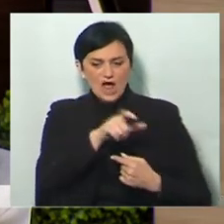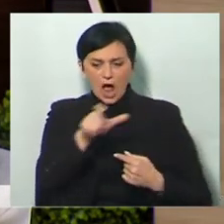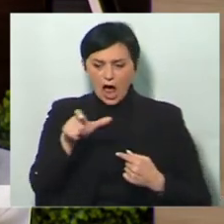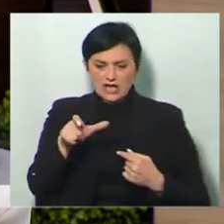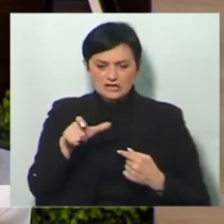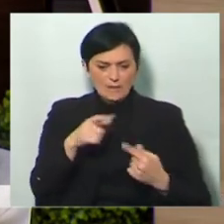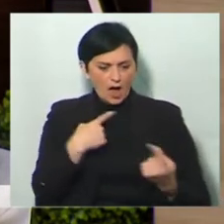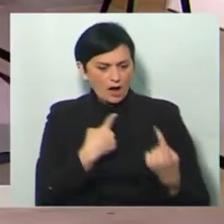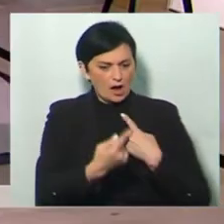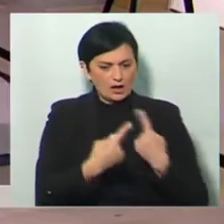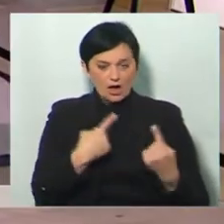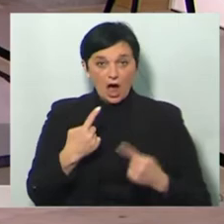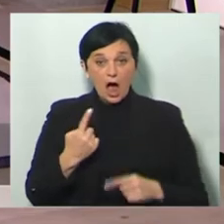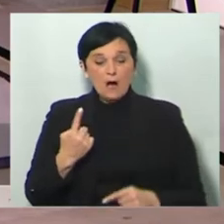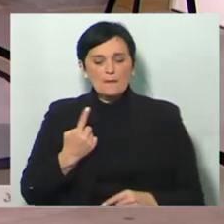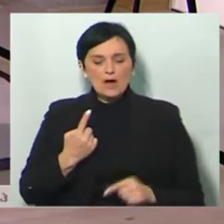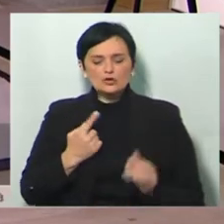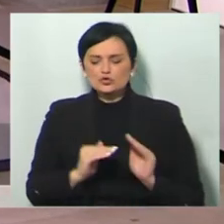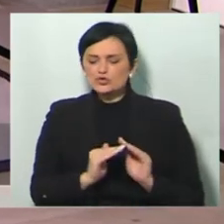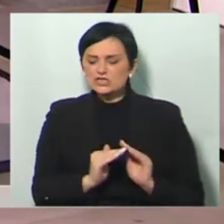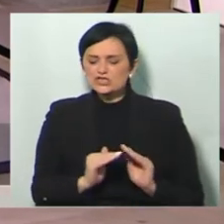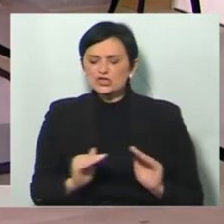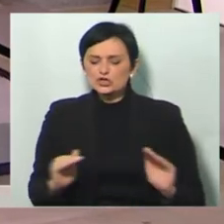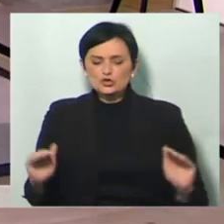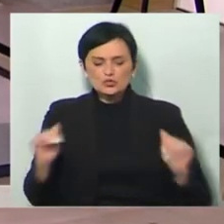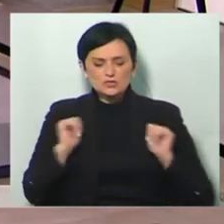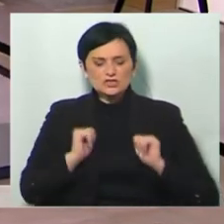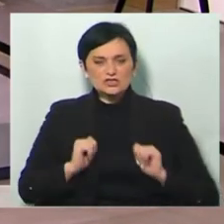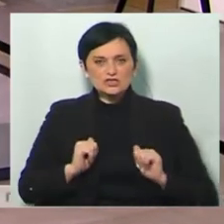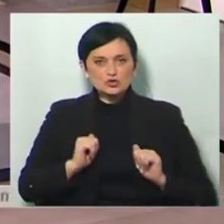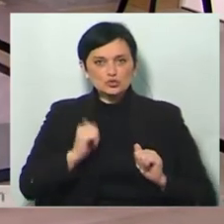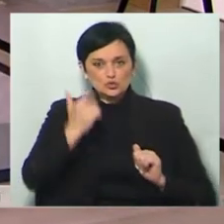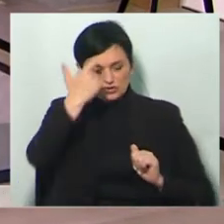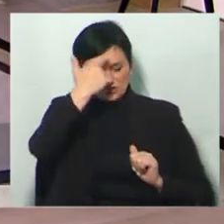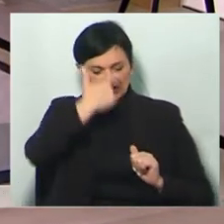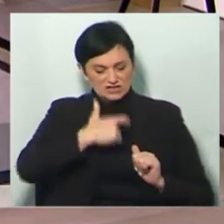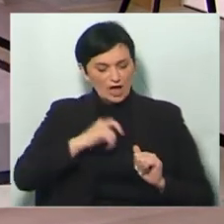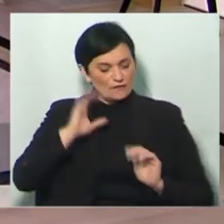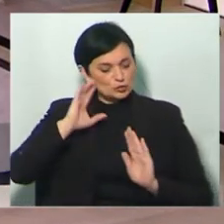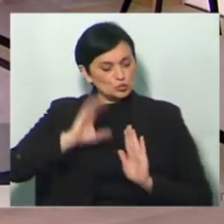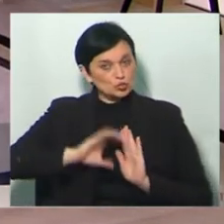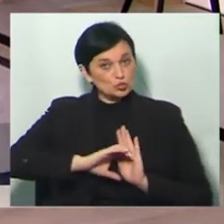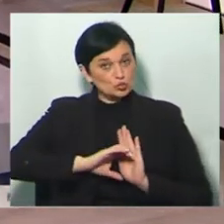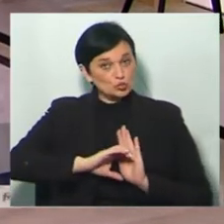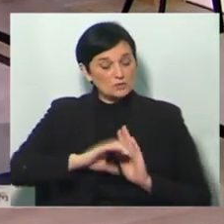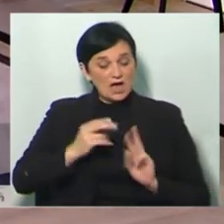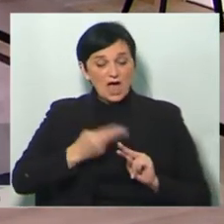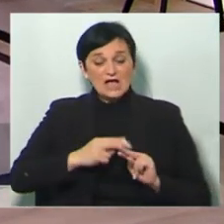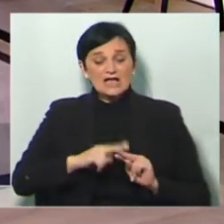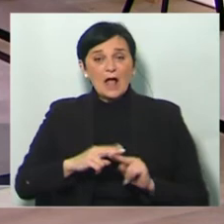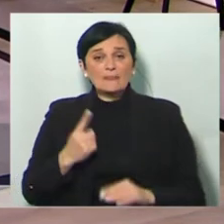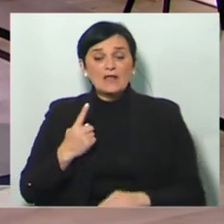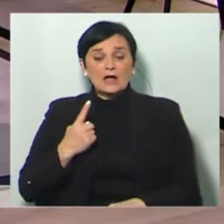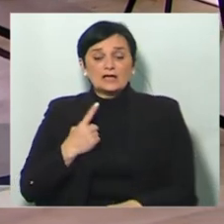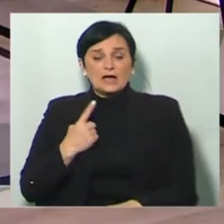რო იკვებები და სად მარტო სიჩუმეში, სიწყერში შენ თავს რო უსმენ. Და ეს მარტოობაც